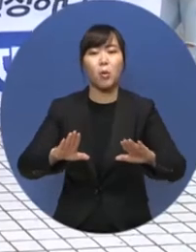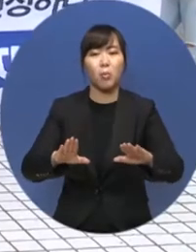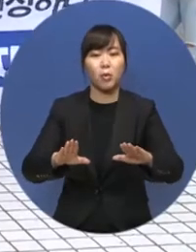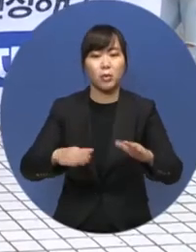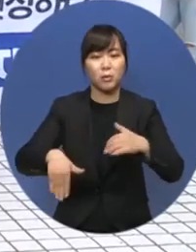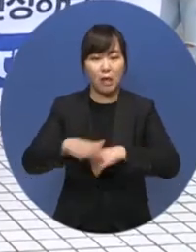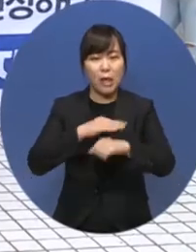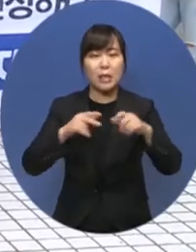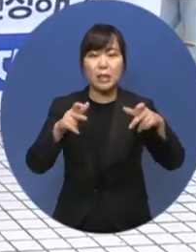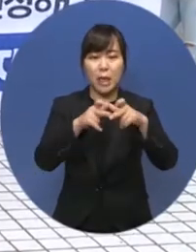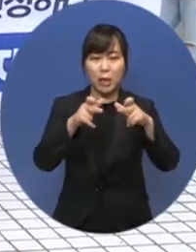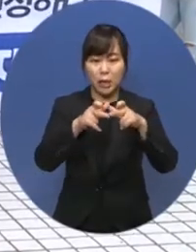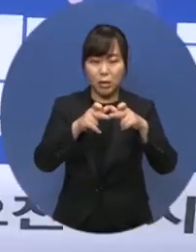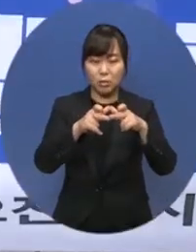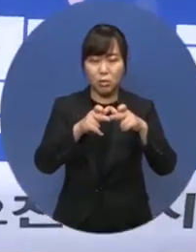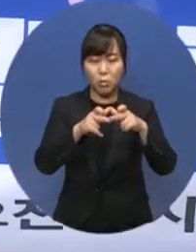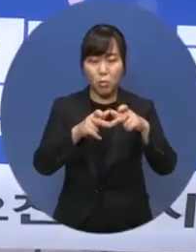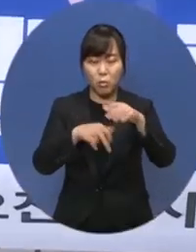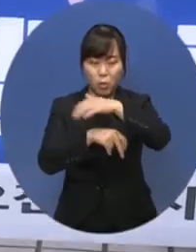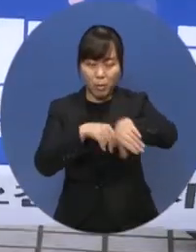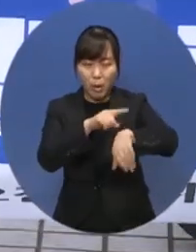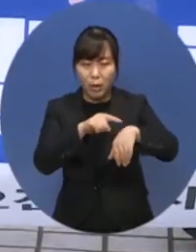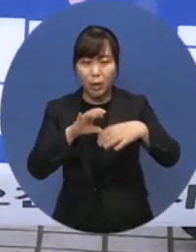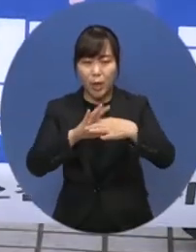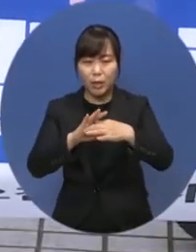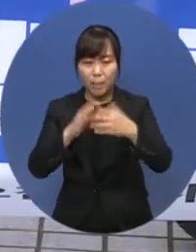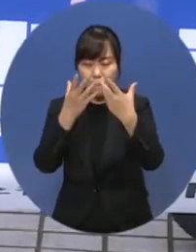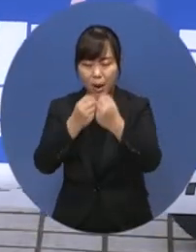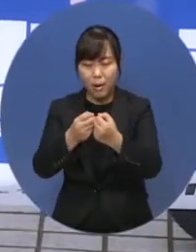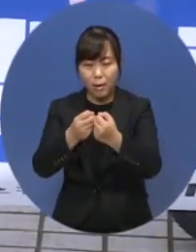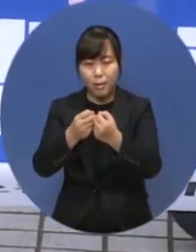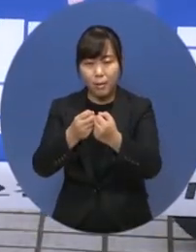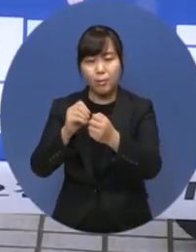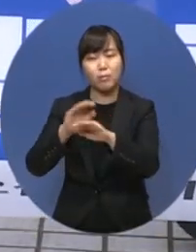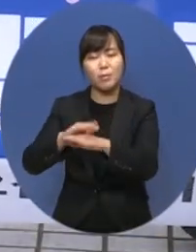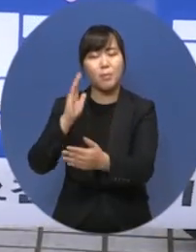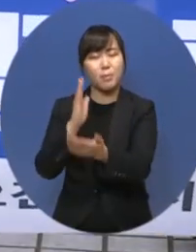판결이 장애인 당사자를 외면한 판례로 남지 않도록